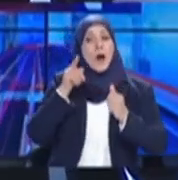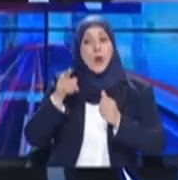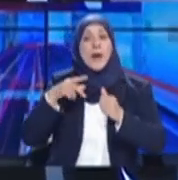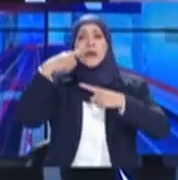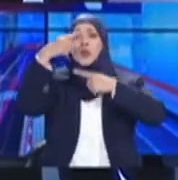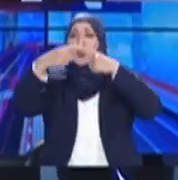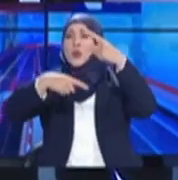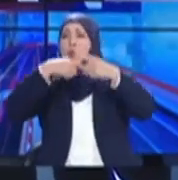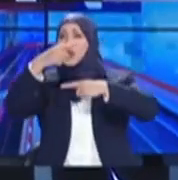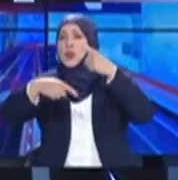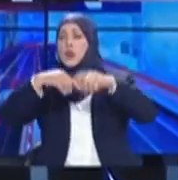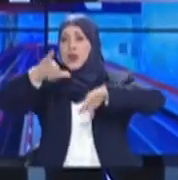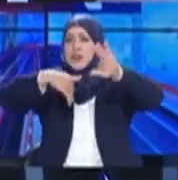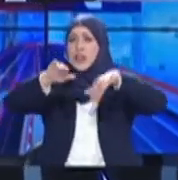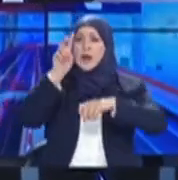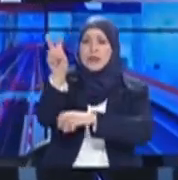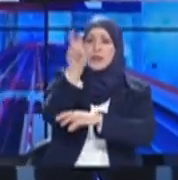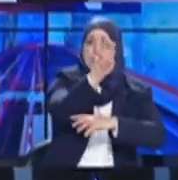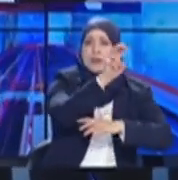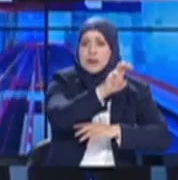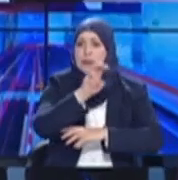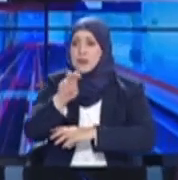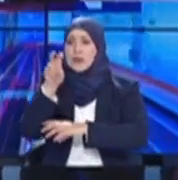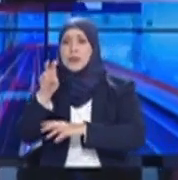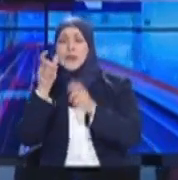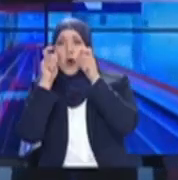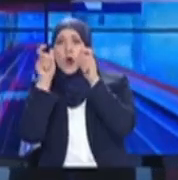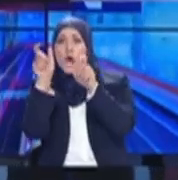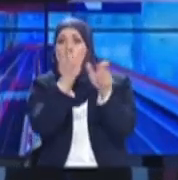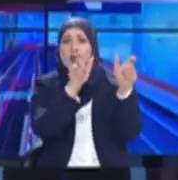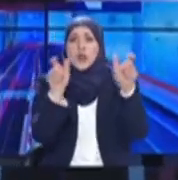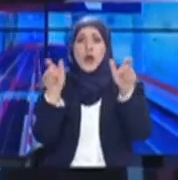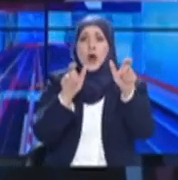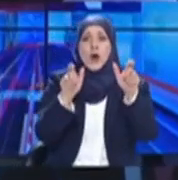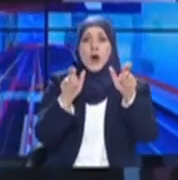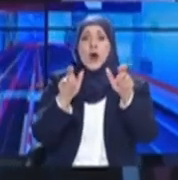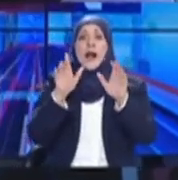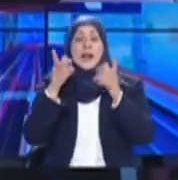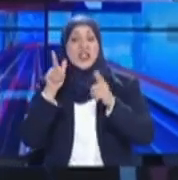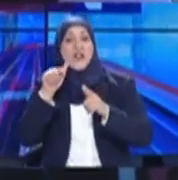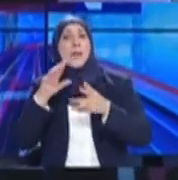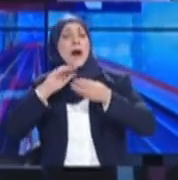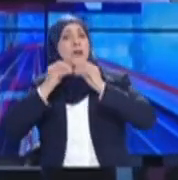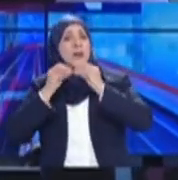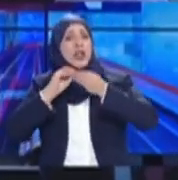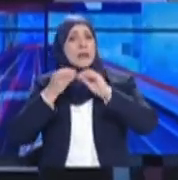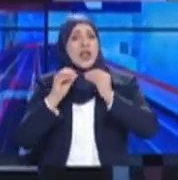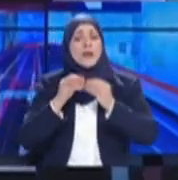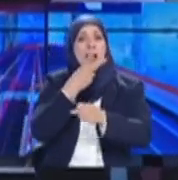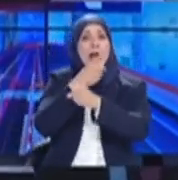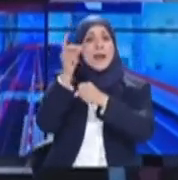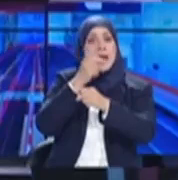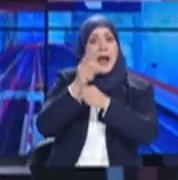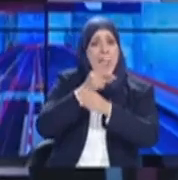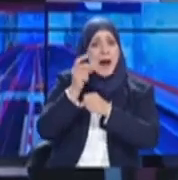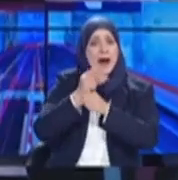كيف حمايه المحيط حفظ الصحه صيانه المبينه اللي قاعده اليوم تركب في بوند و وقادتها في ال اللي